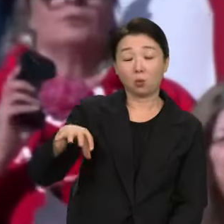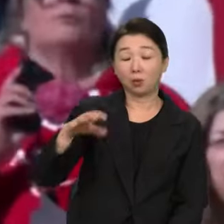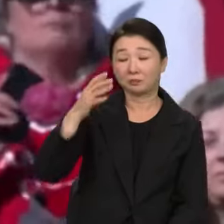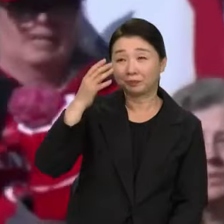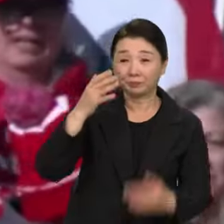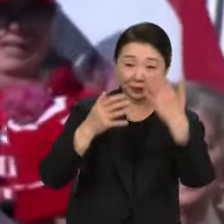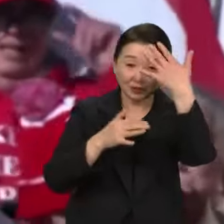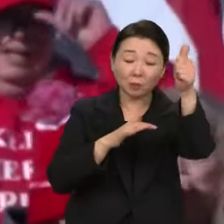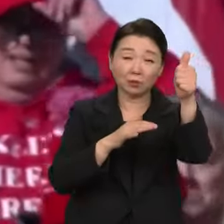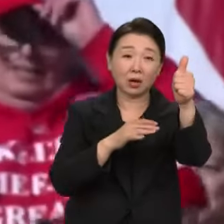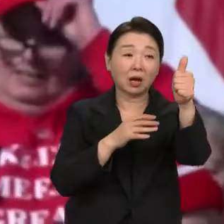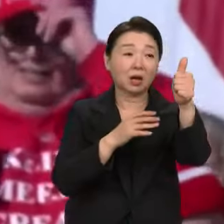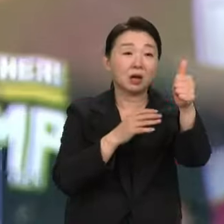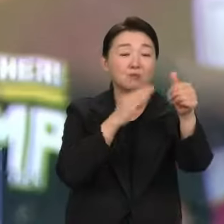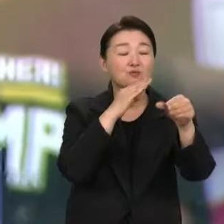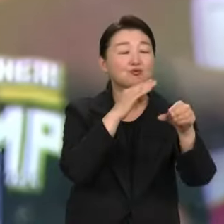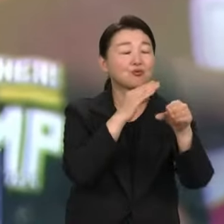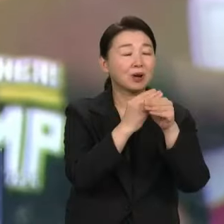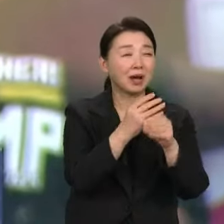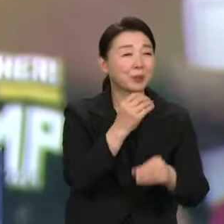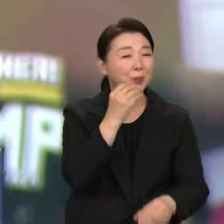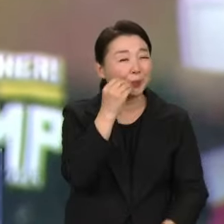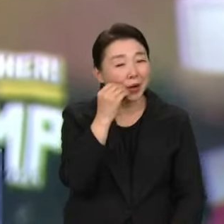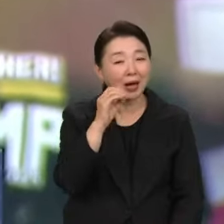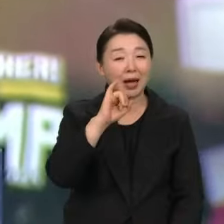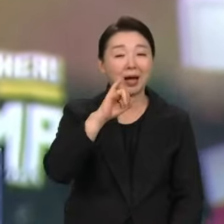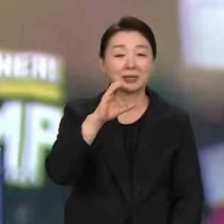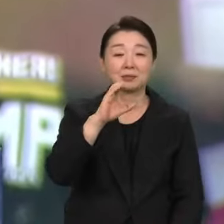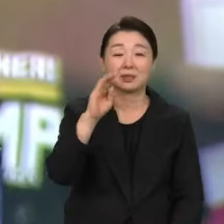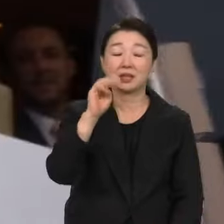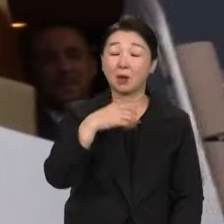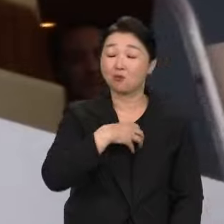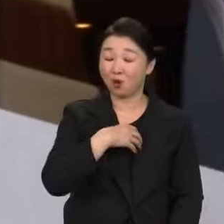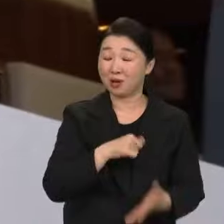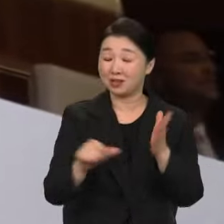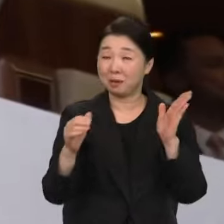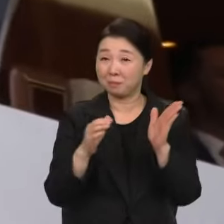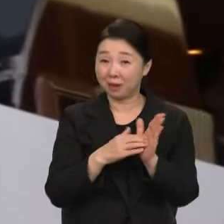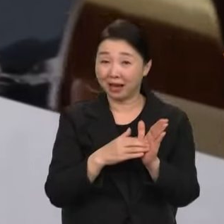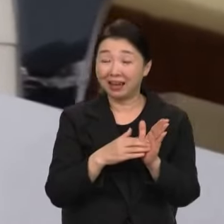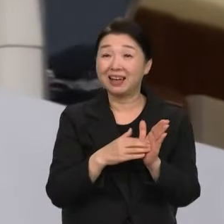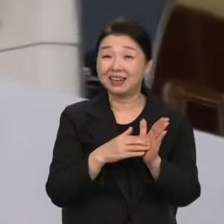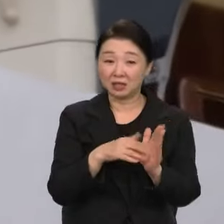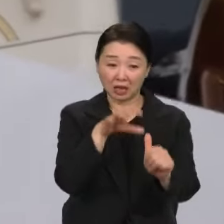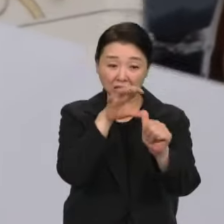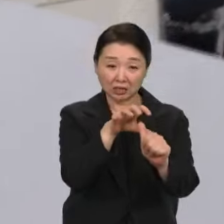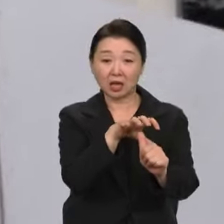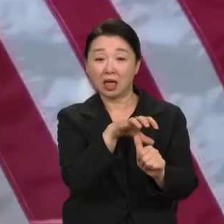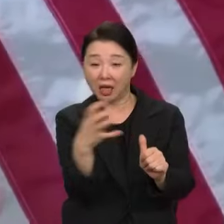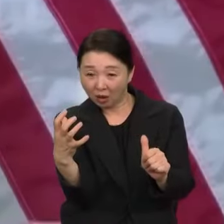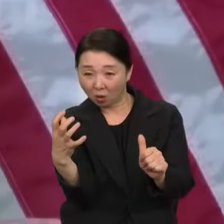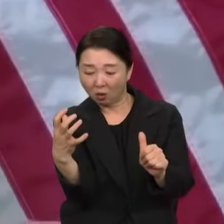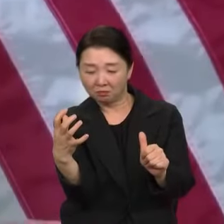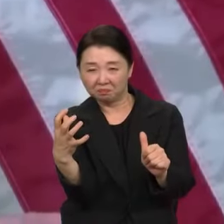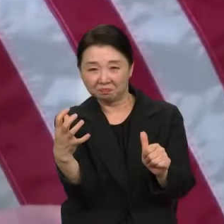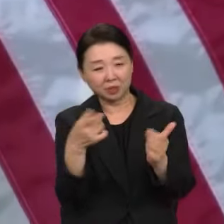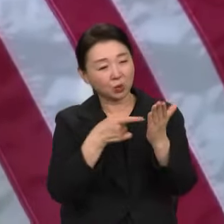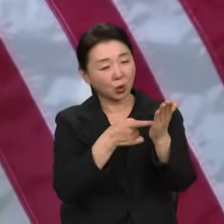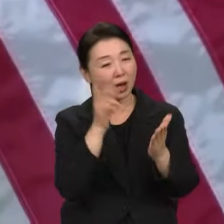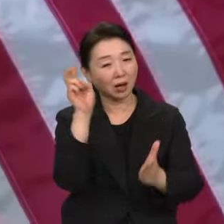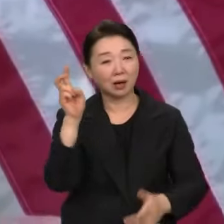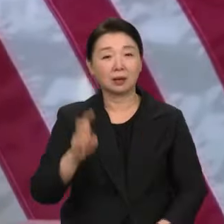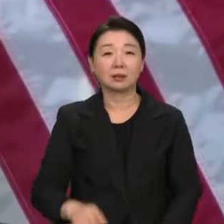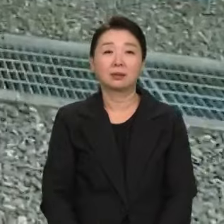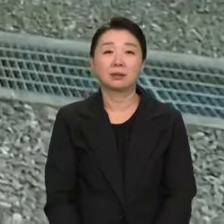북한의 ICBM 등 미 본토 위협 능력만 제거하고 제재를 해제해주는 이른바 스몰딜을 제안할 가능성도 거론하고